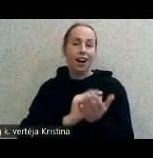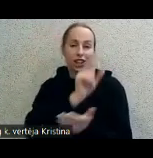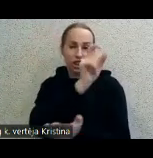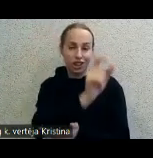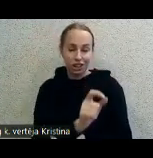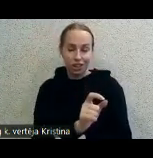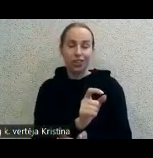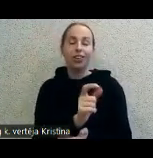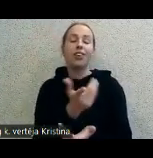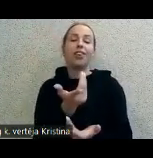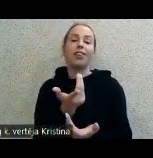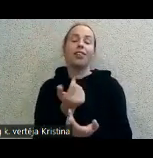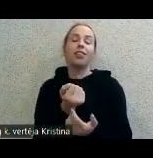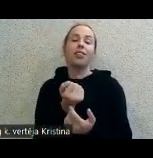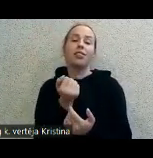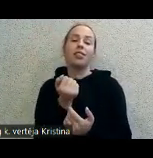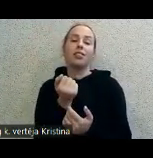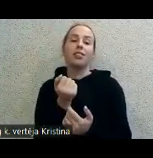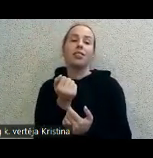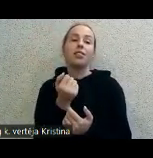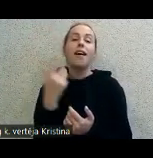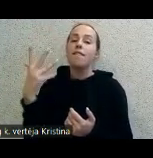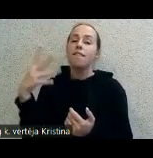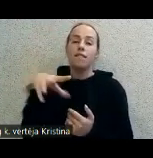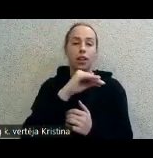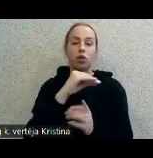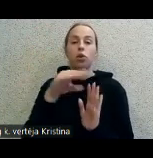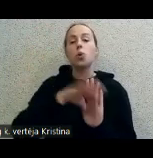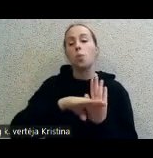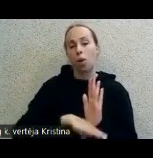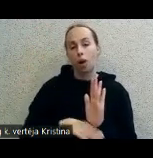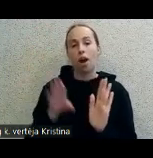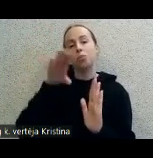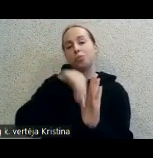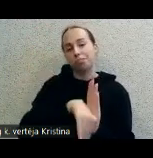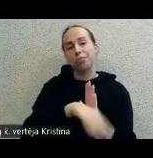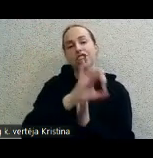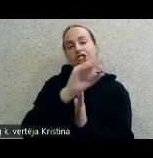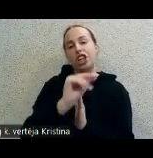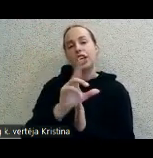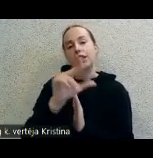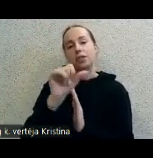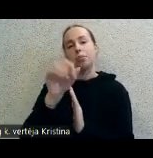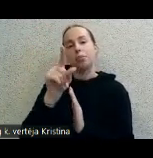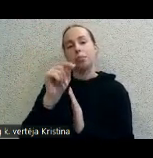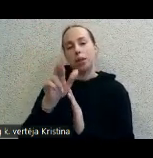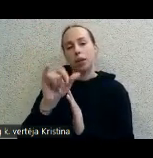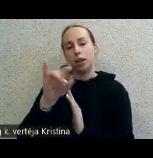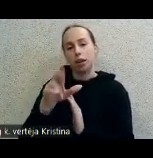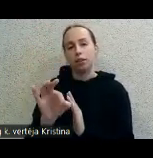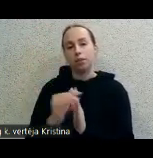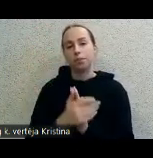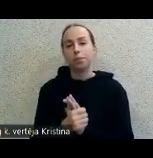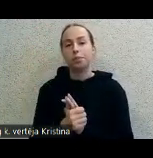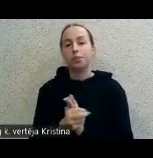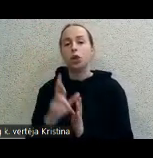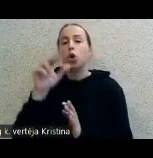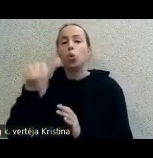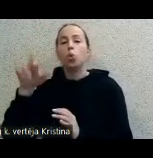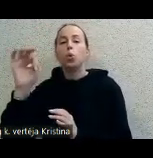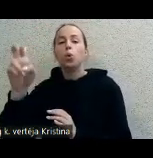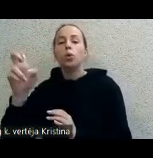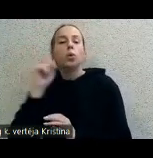rašytojas ir iš tikrųjų visose programose Šekspyras yra įtraukiamas. Rus, ką jūs norit